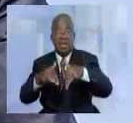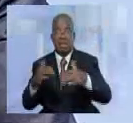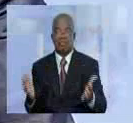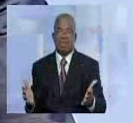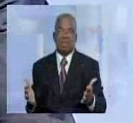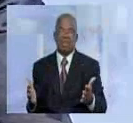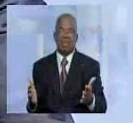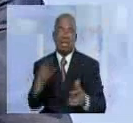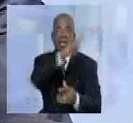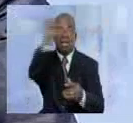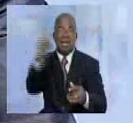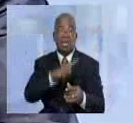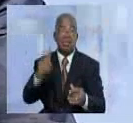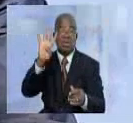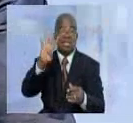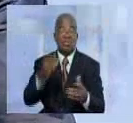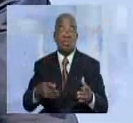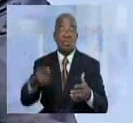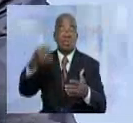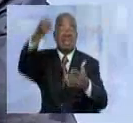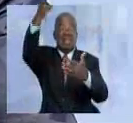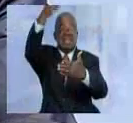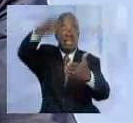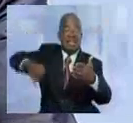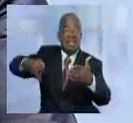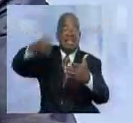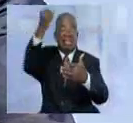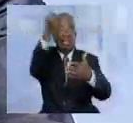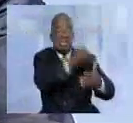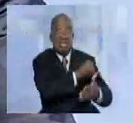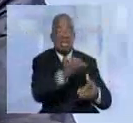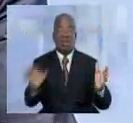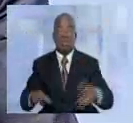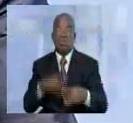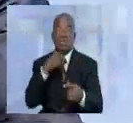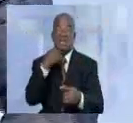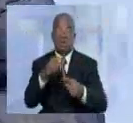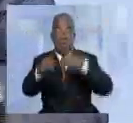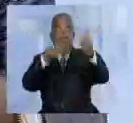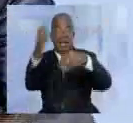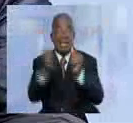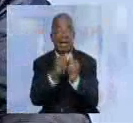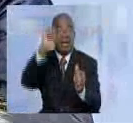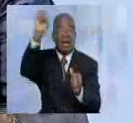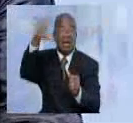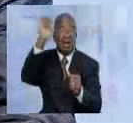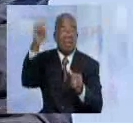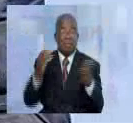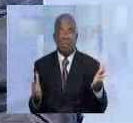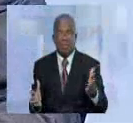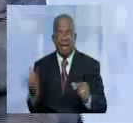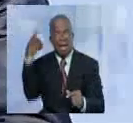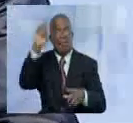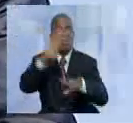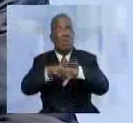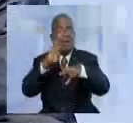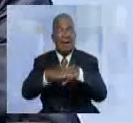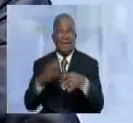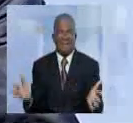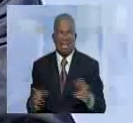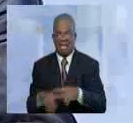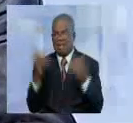en zone 4 où il y avait des fissures partout. On a même dit à ceux qui sont là-dedans, nous sommes allés avec des pompiers pour pouvoir faire un contrôle. Tout se fait,